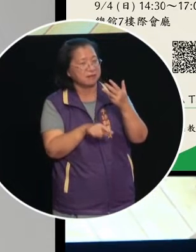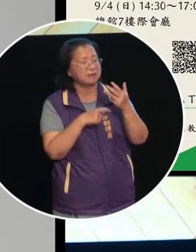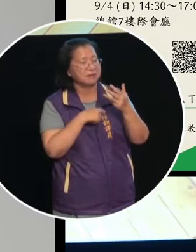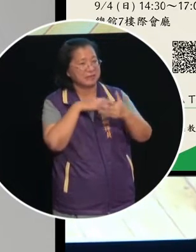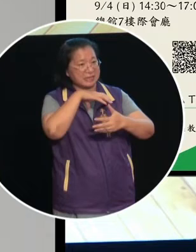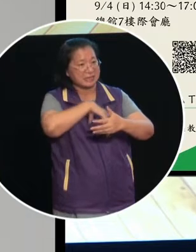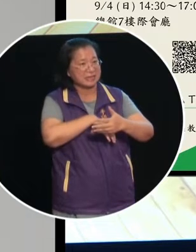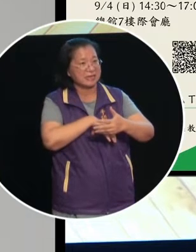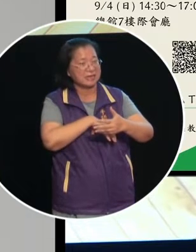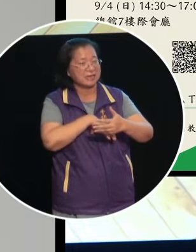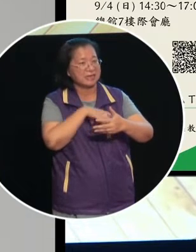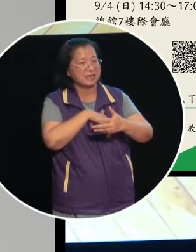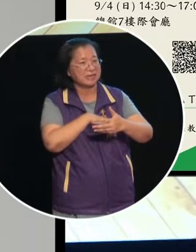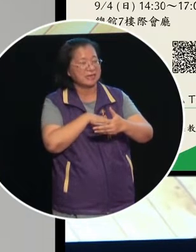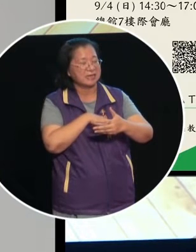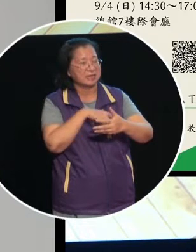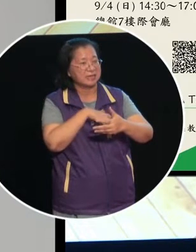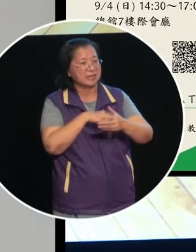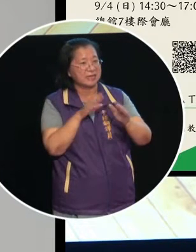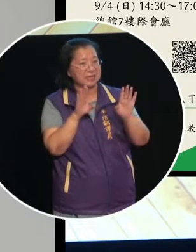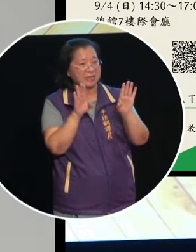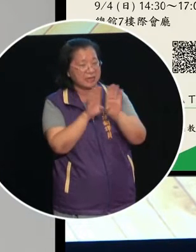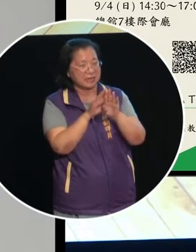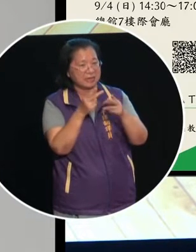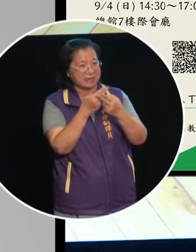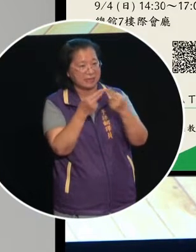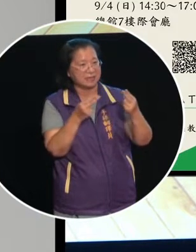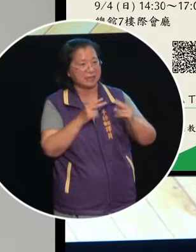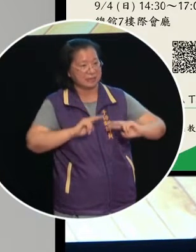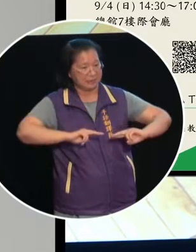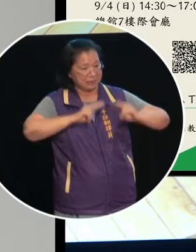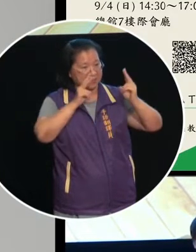了。那安倍派是做联邦，